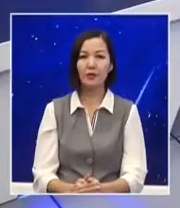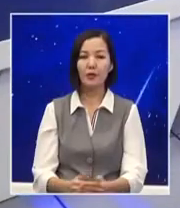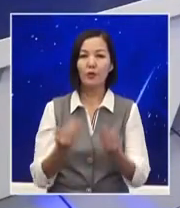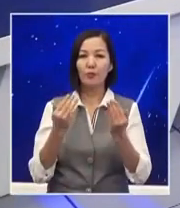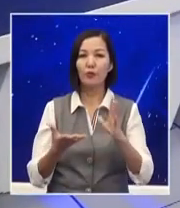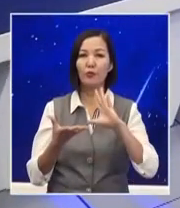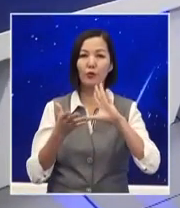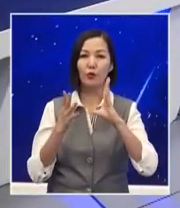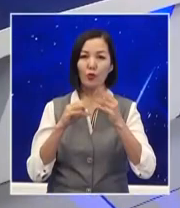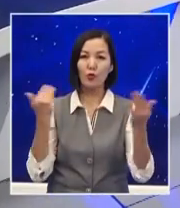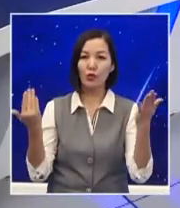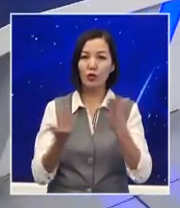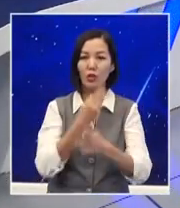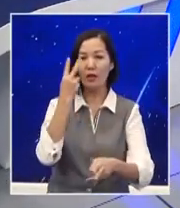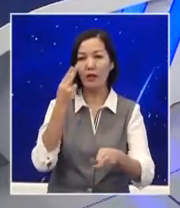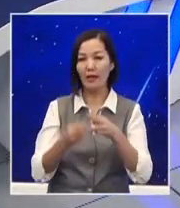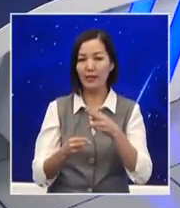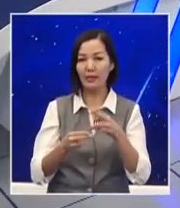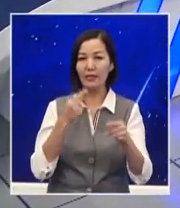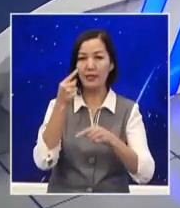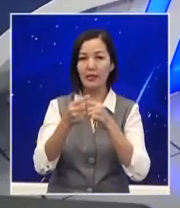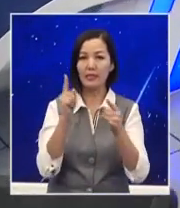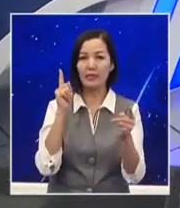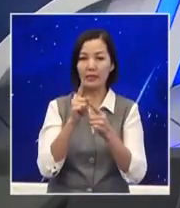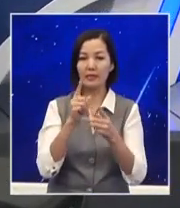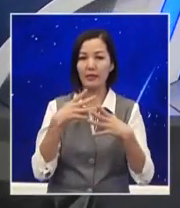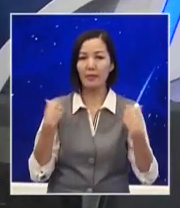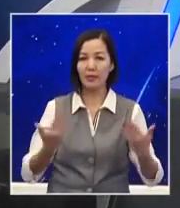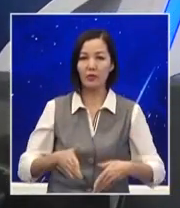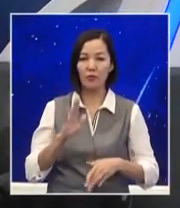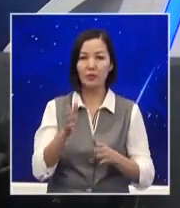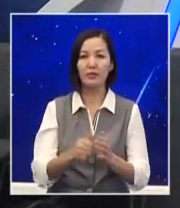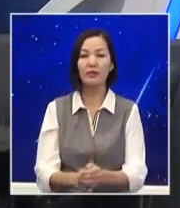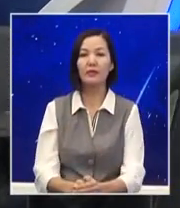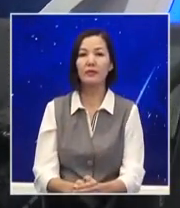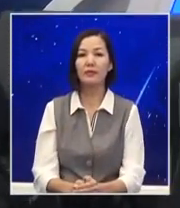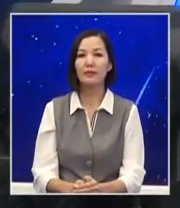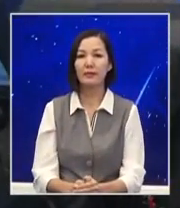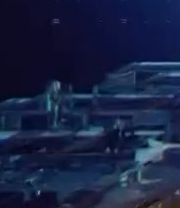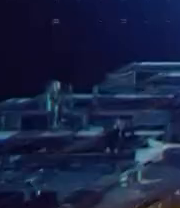Қадірлі ағайын, бүгінге айтар ақпараттар легі осы. Келер күні амандықта қауышайық. Сау болыңыздар.